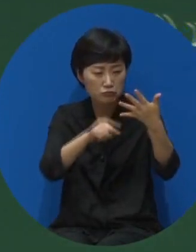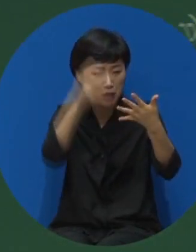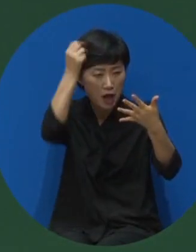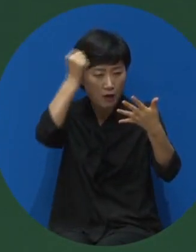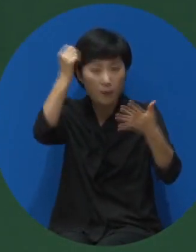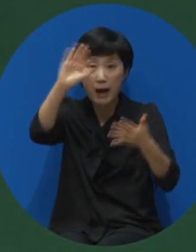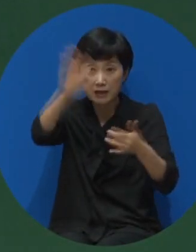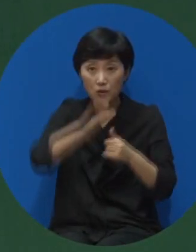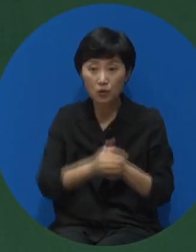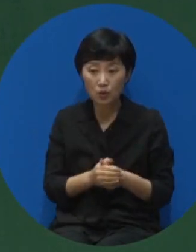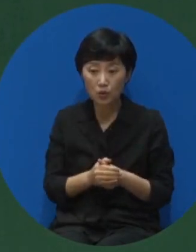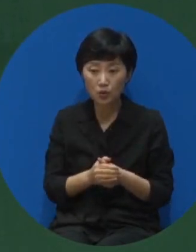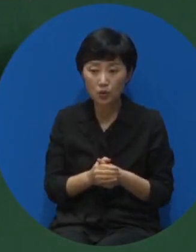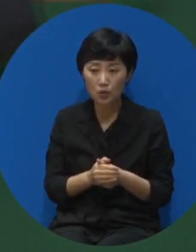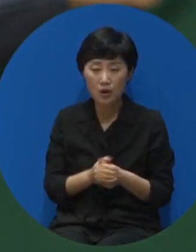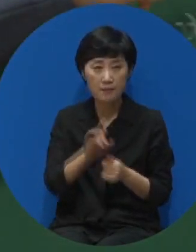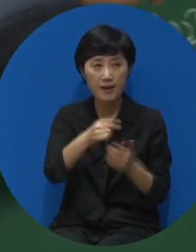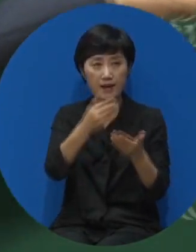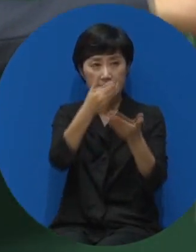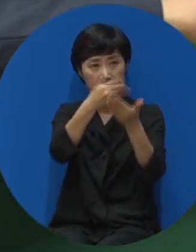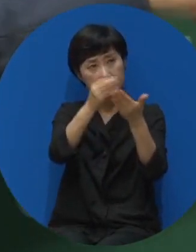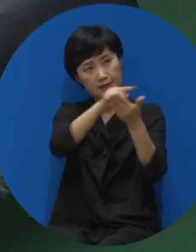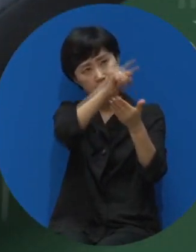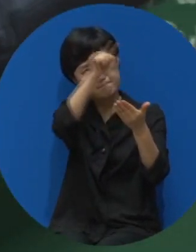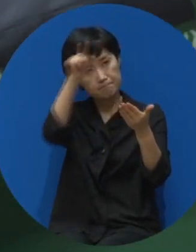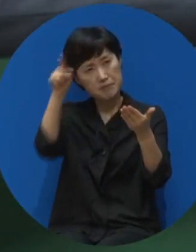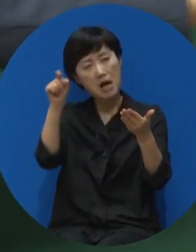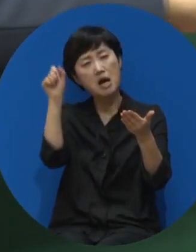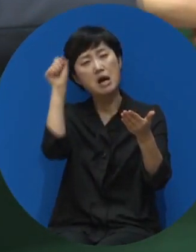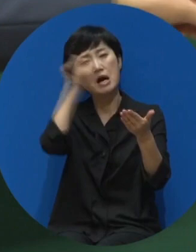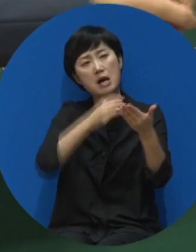이 속에 있으면 이 응답 와요.